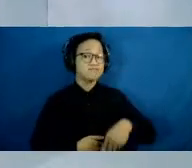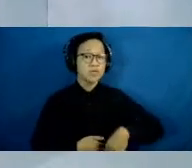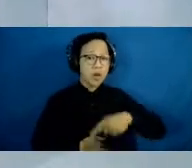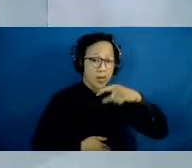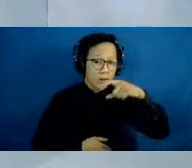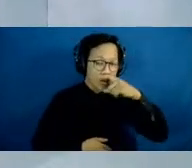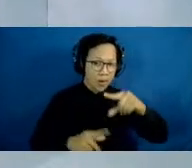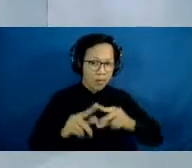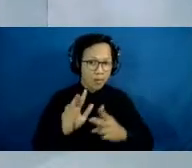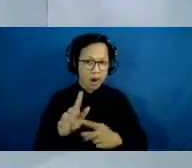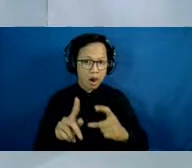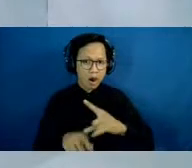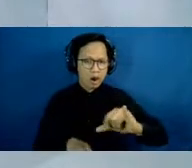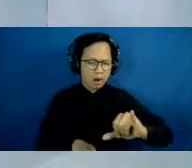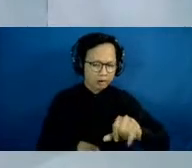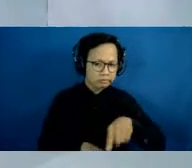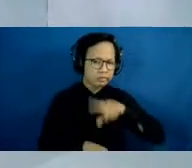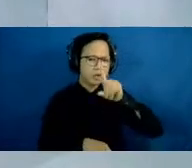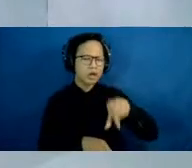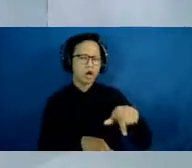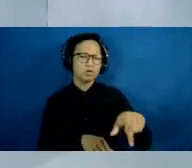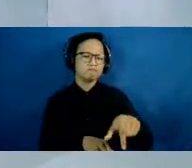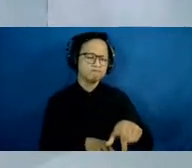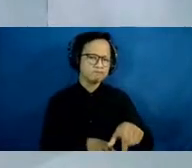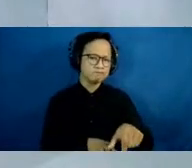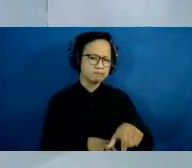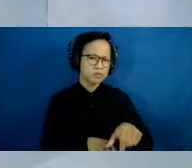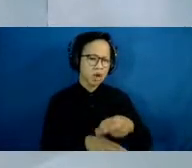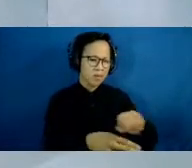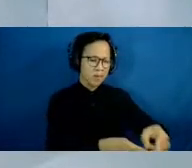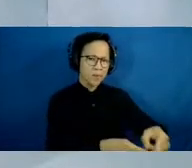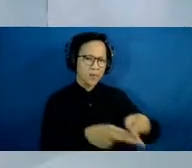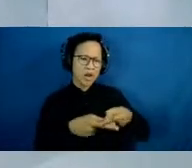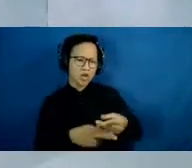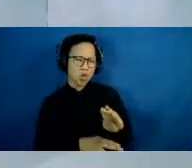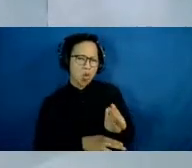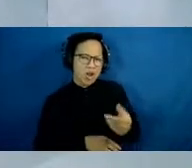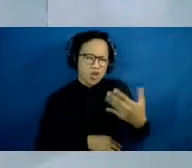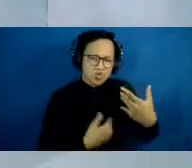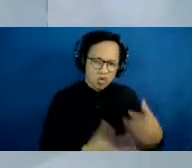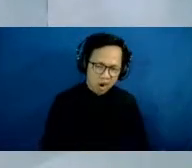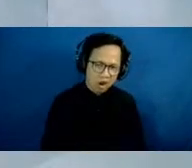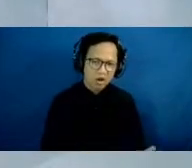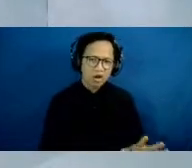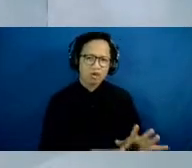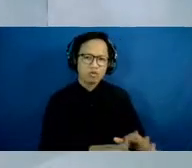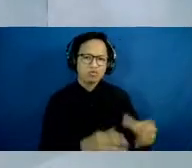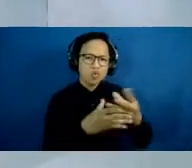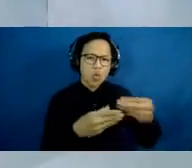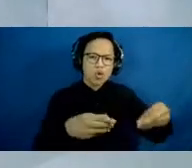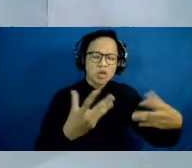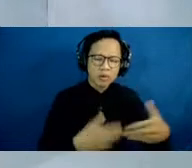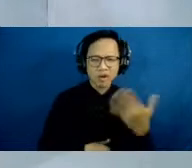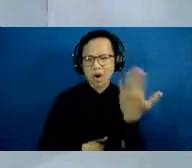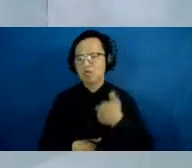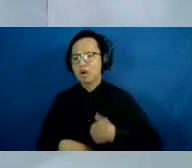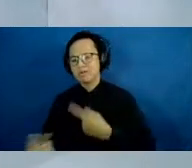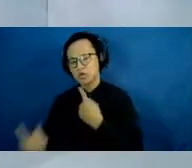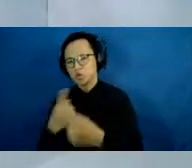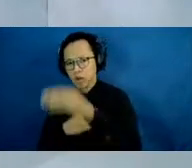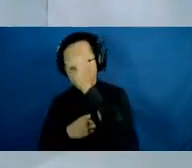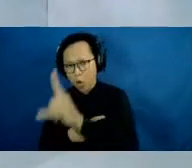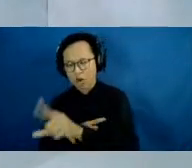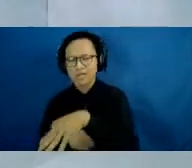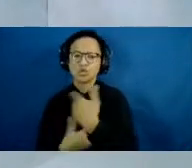itu sebenarnya ketika sudah terlanjur ya tinggal sebenarnya sih gampang. Jadi kita sudah pernah juga berdiskusi dengan pihak kepolisian dalam hal ini.